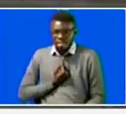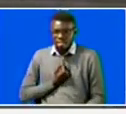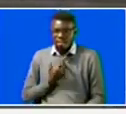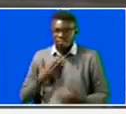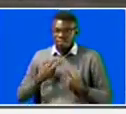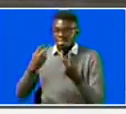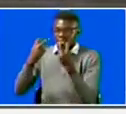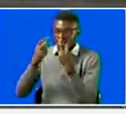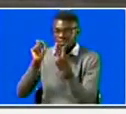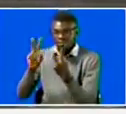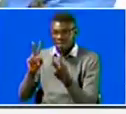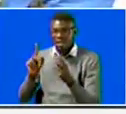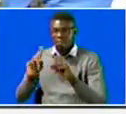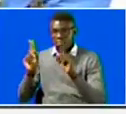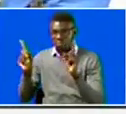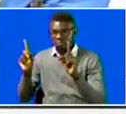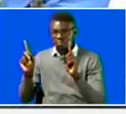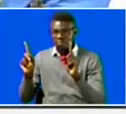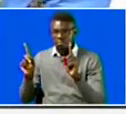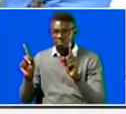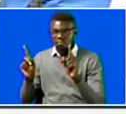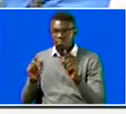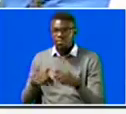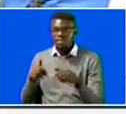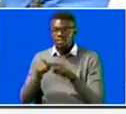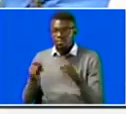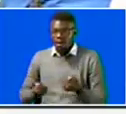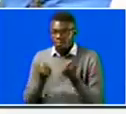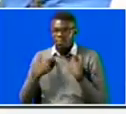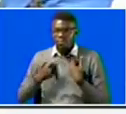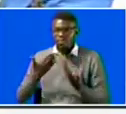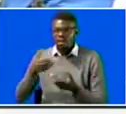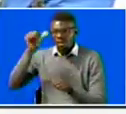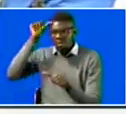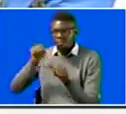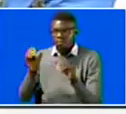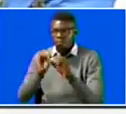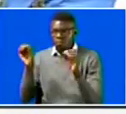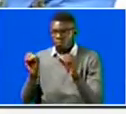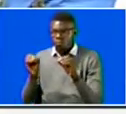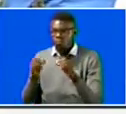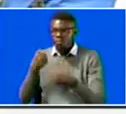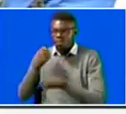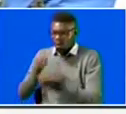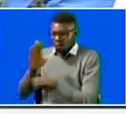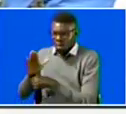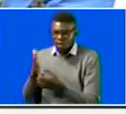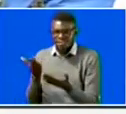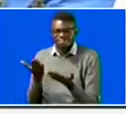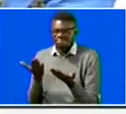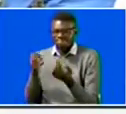television, tunataka kuonekana sijui wapi. Na kama una legacy, hauna kitu unafanya, haina, I serve